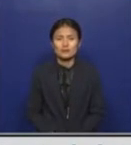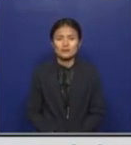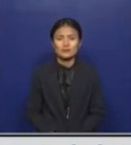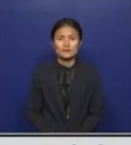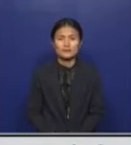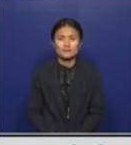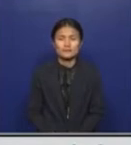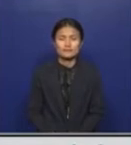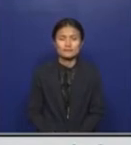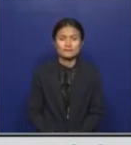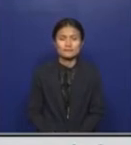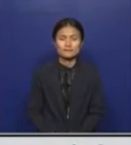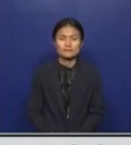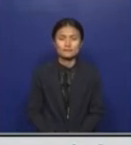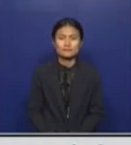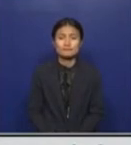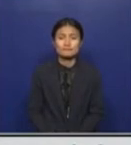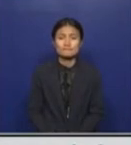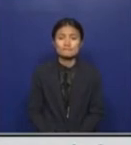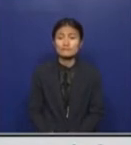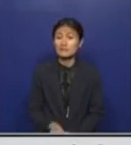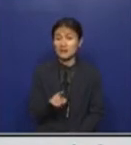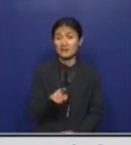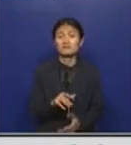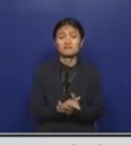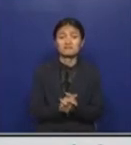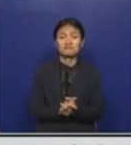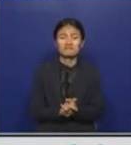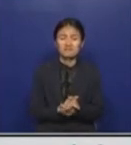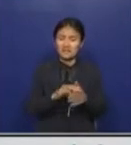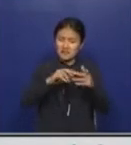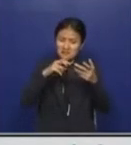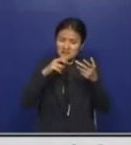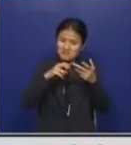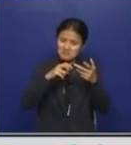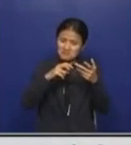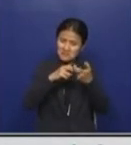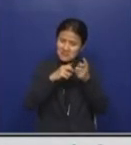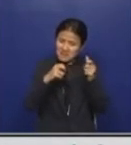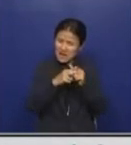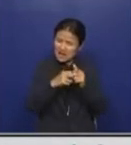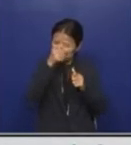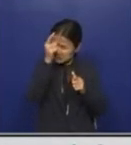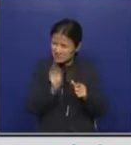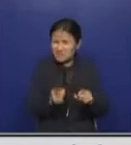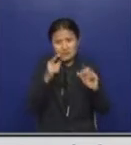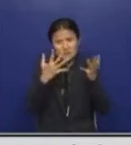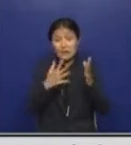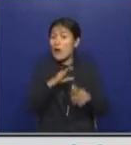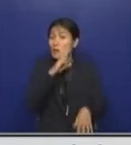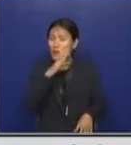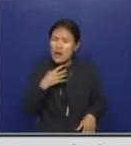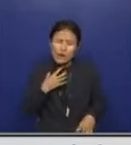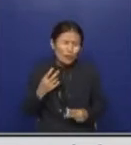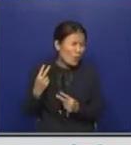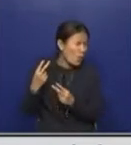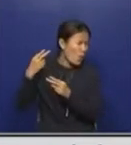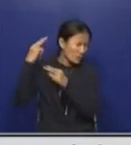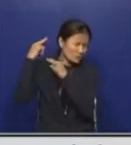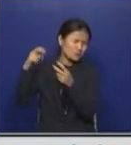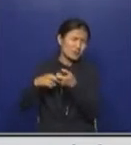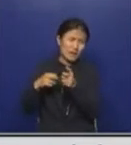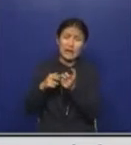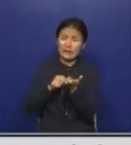ซึ่งเป็นการแก้ปัญหาไม่ใช่การแก้ปัญหาที่ต้นเหตุนะคะการแก้ปัญหาที่ต้นเหตุต้องถ่ายเททรายที่สะสมตั